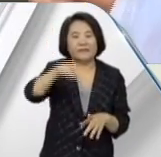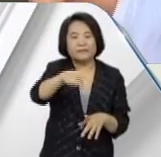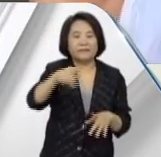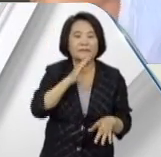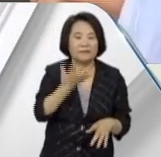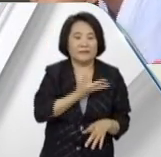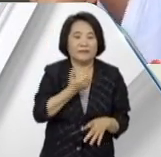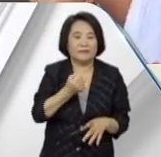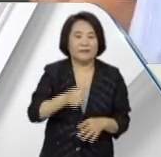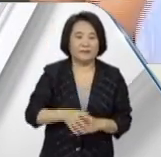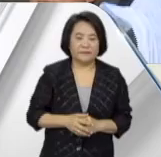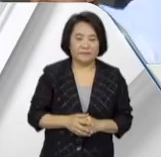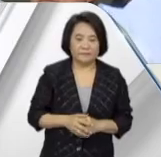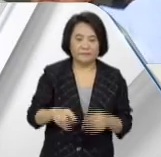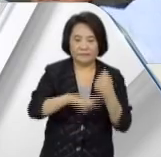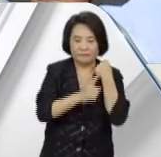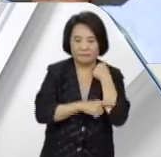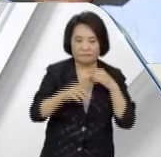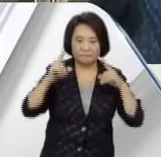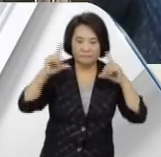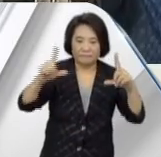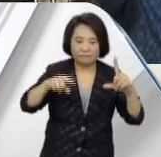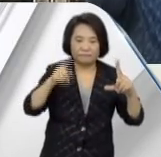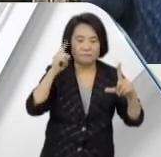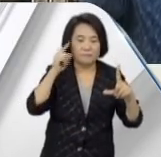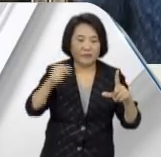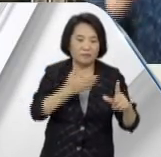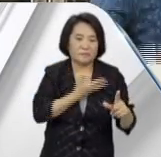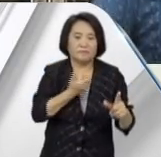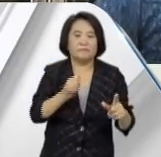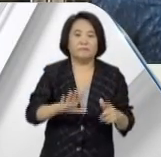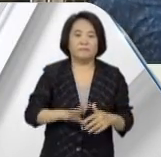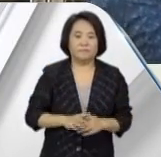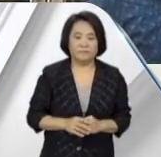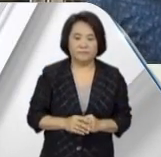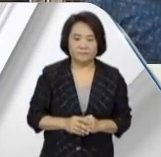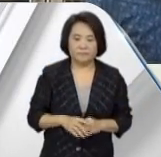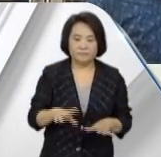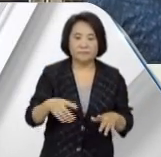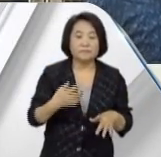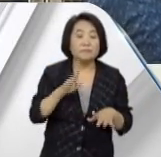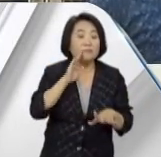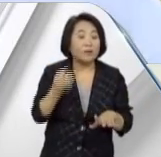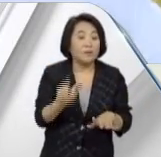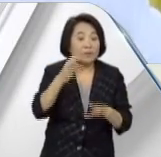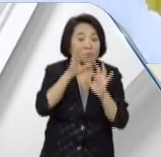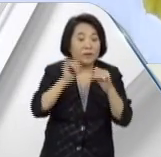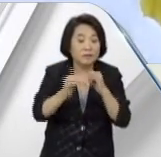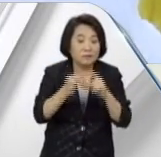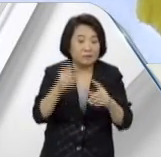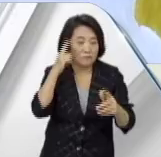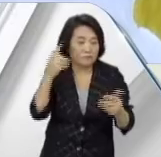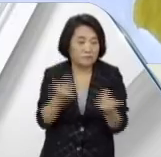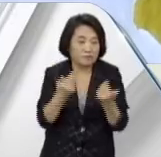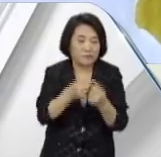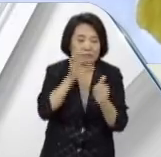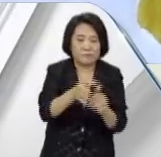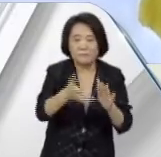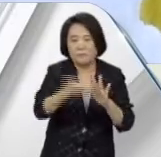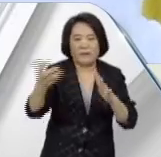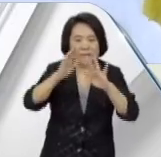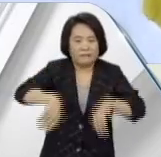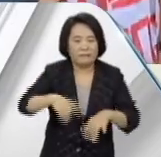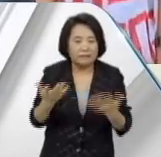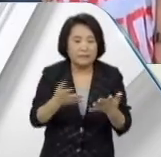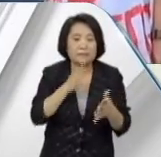表情动扬说，杭州高等法院看上庭之后，来表态强烈不满，反法共杀起杀前案的五个被告，二审高等法